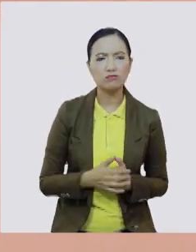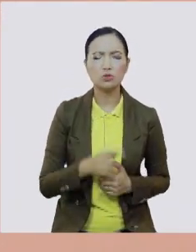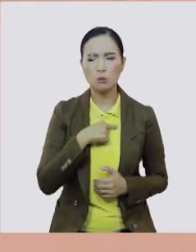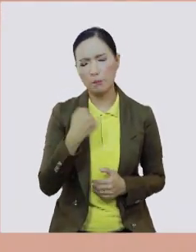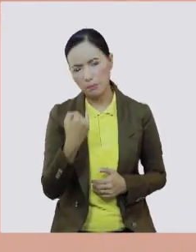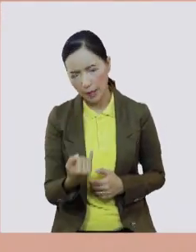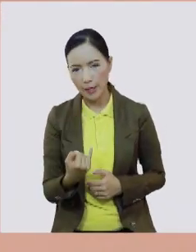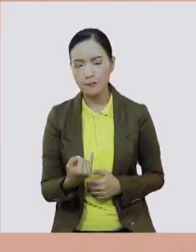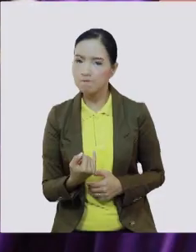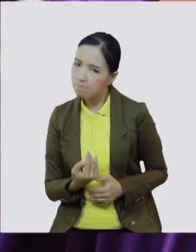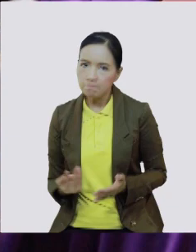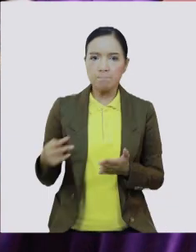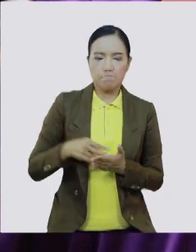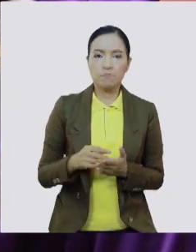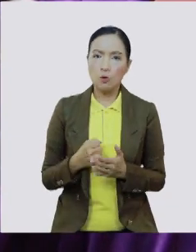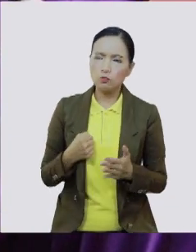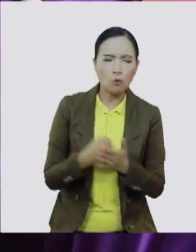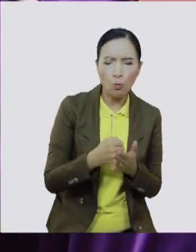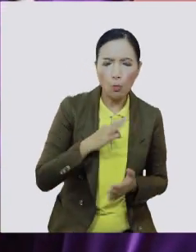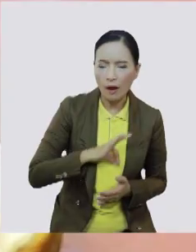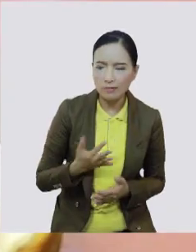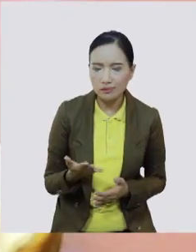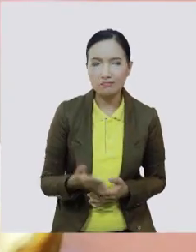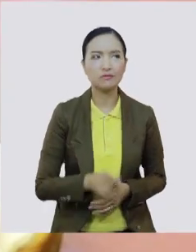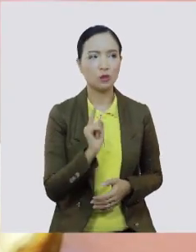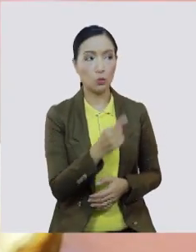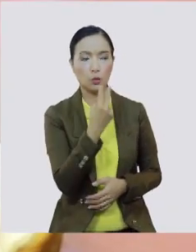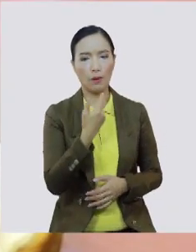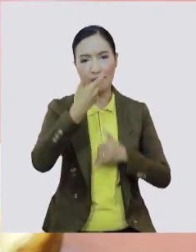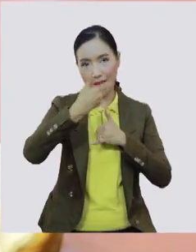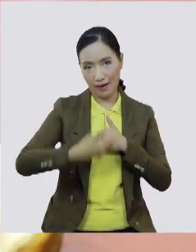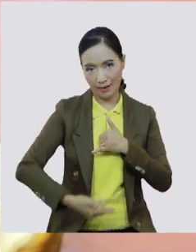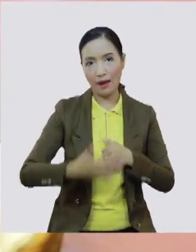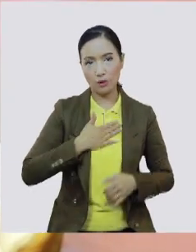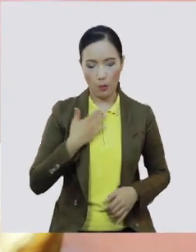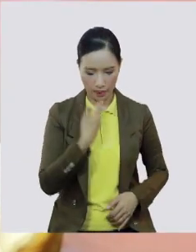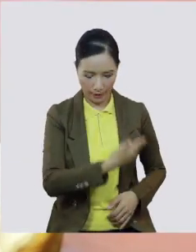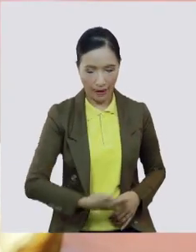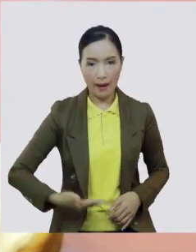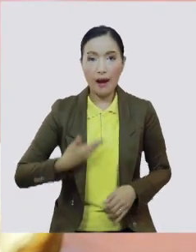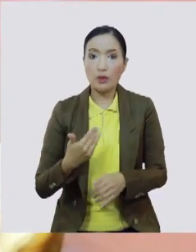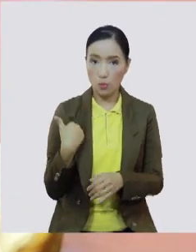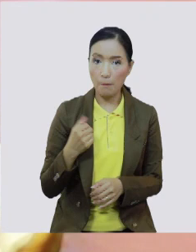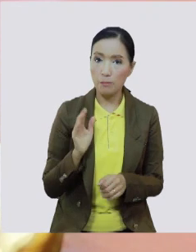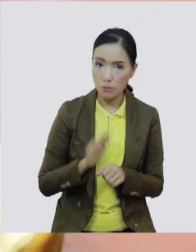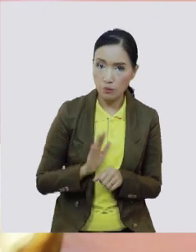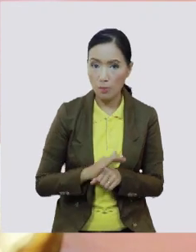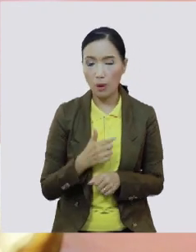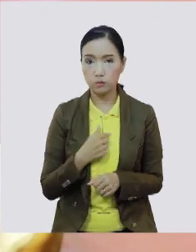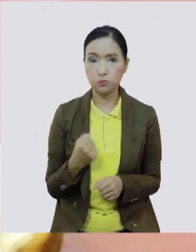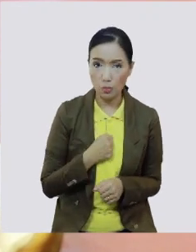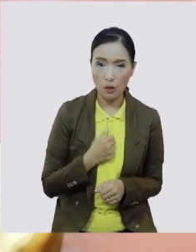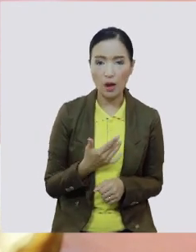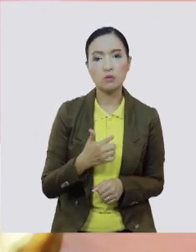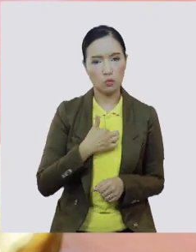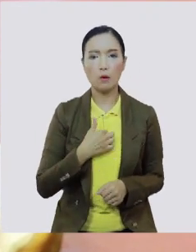จอความพ่ายแพ้มาอยู่บ่อย ๆจริงๆบางทีอ่ะเราต้องดูร่างกายแล้วก็ตัวเราด้วยเราไหวไหมแต่ว่าในส่วนตัวหนูอ่ะหนูจะบอกตัวเ